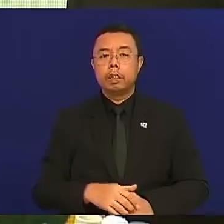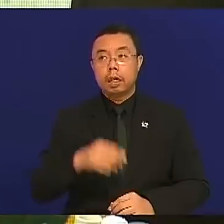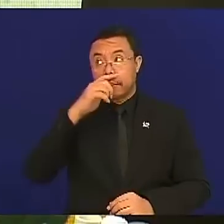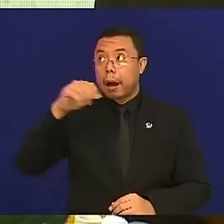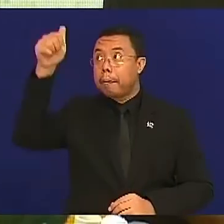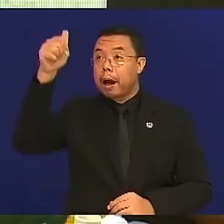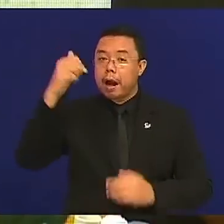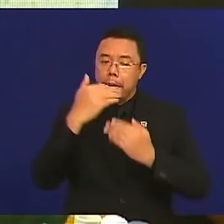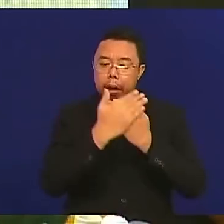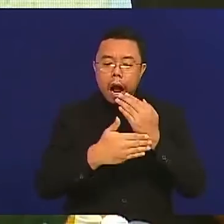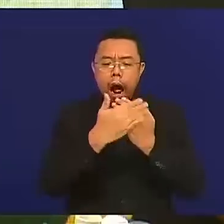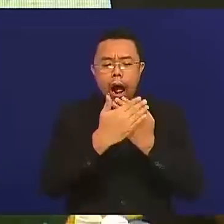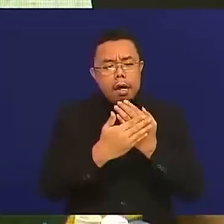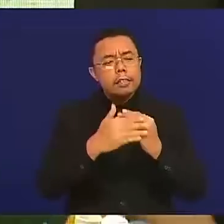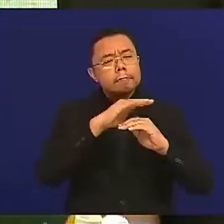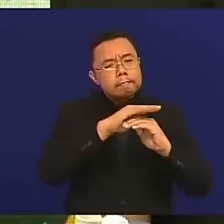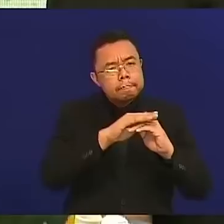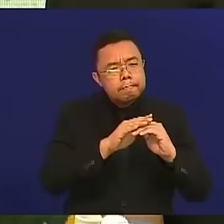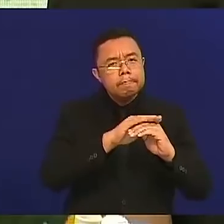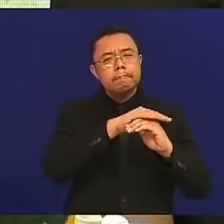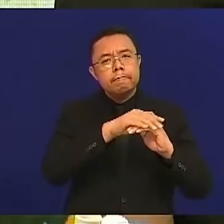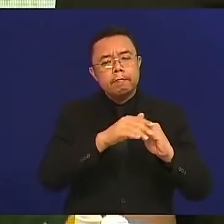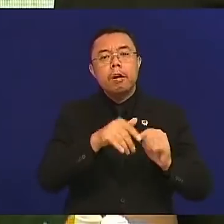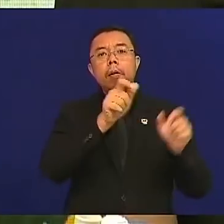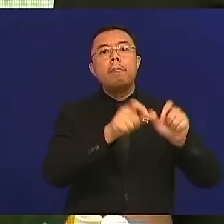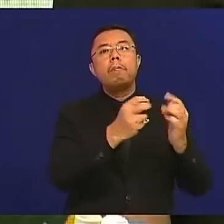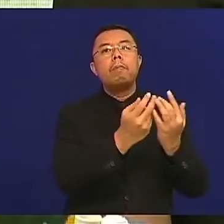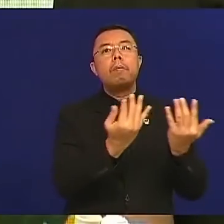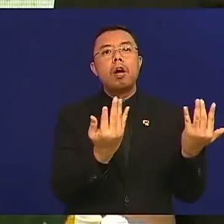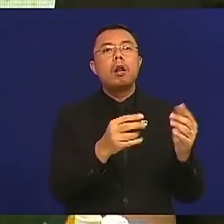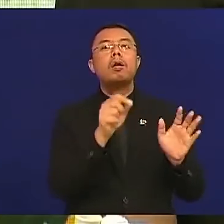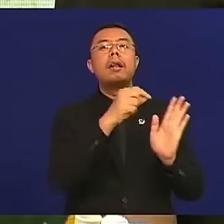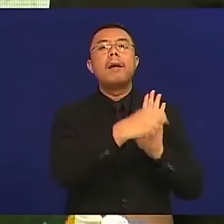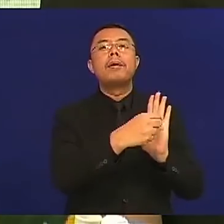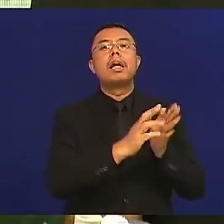Bapak mengasihi, menyayangi makhluk manusia.